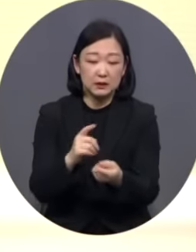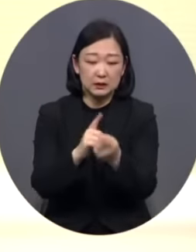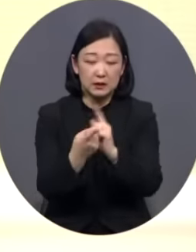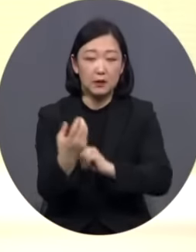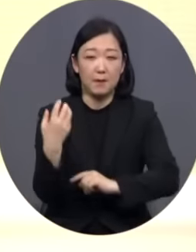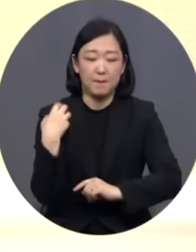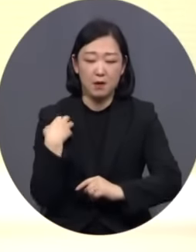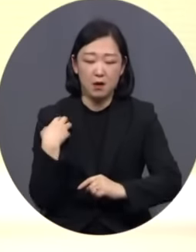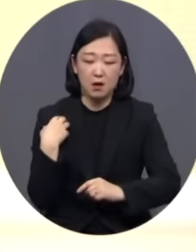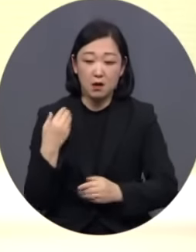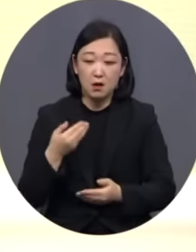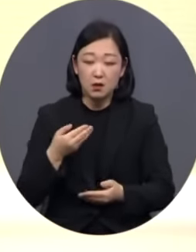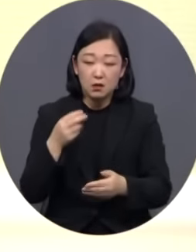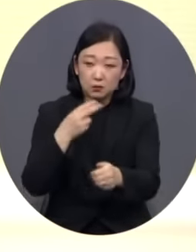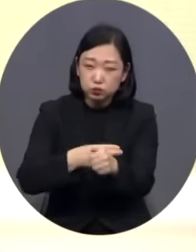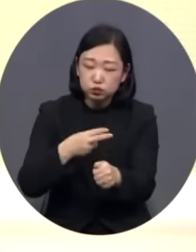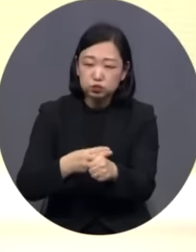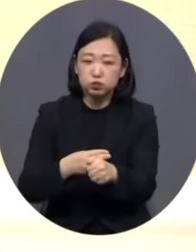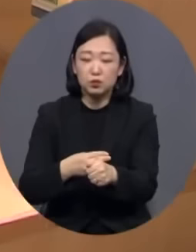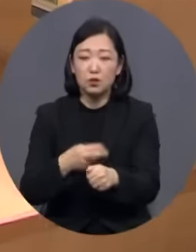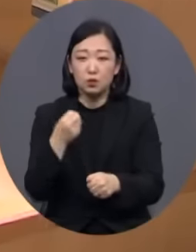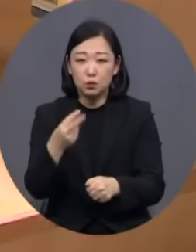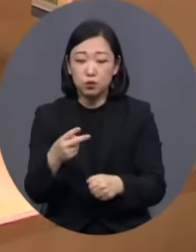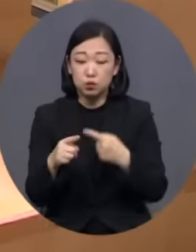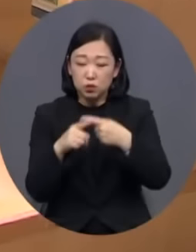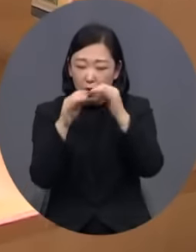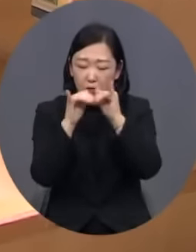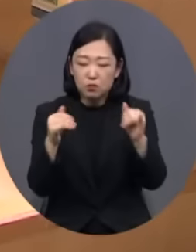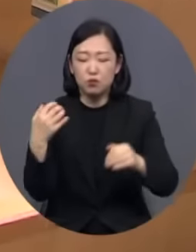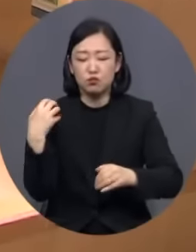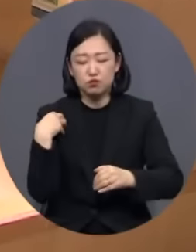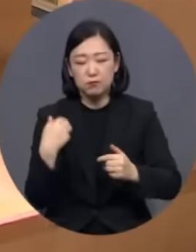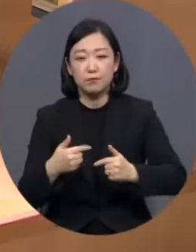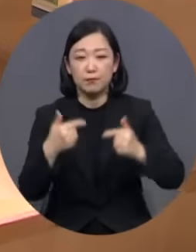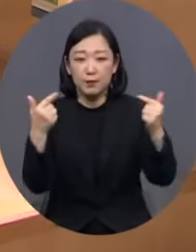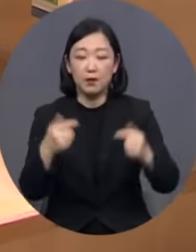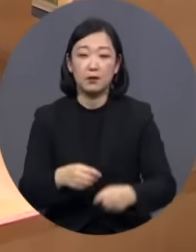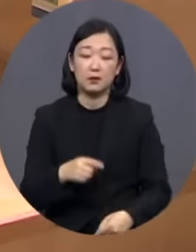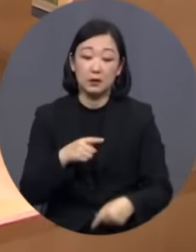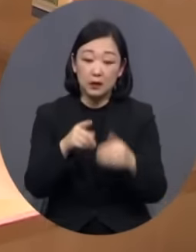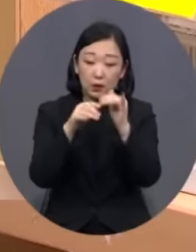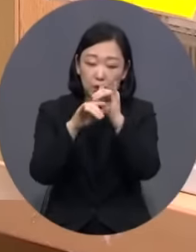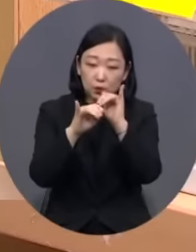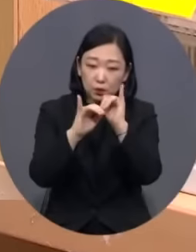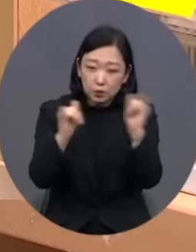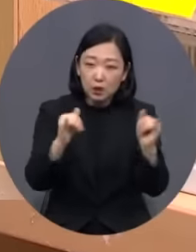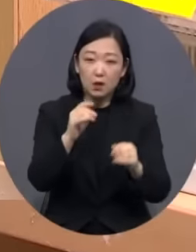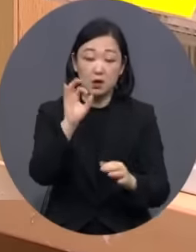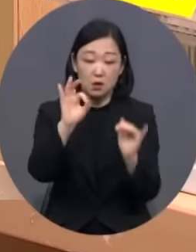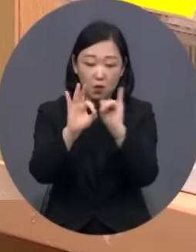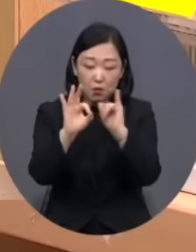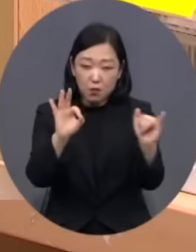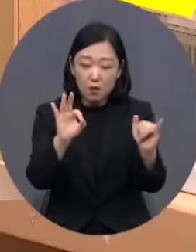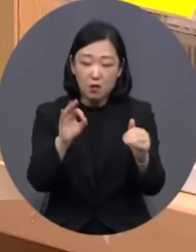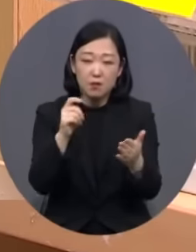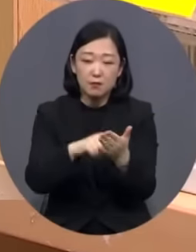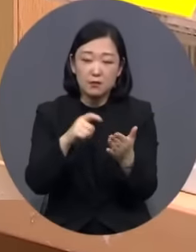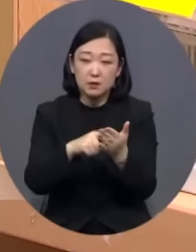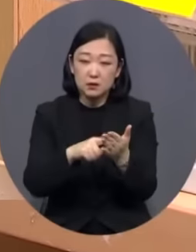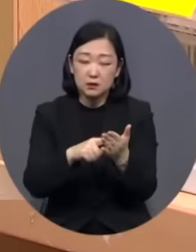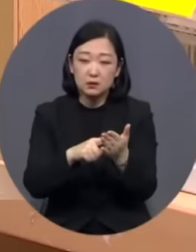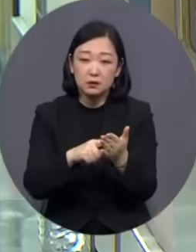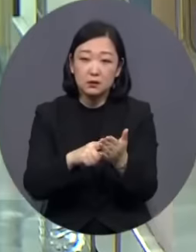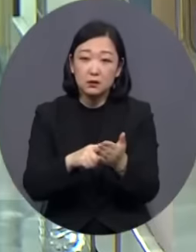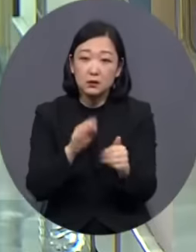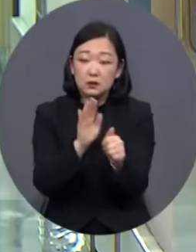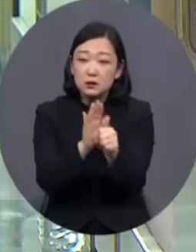간호 인력들의 부담은 갈수록 커지고 있습니다. 병원에서는 간호사 10명으로 구성된 비상진료 지원팀이